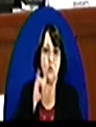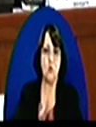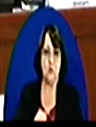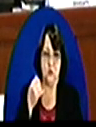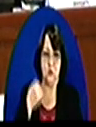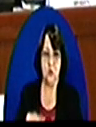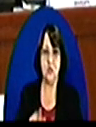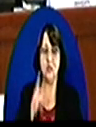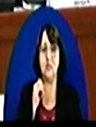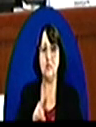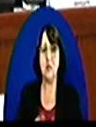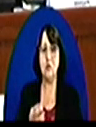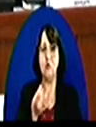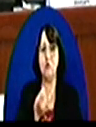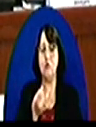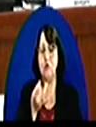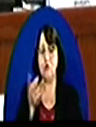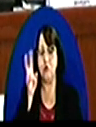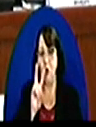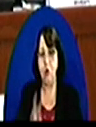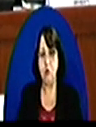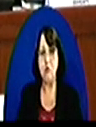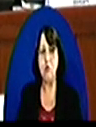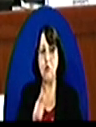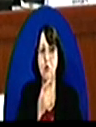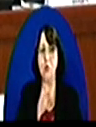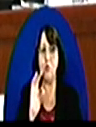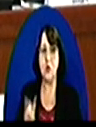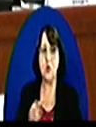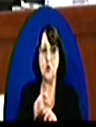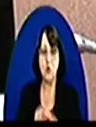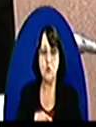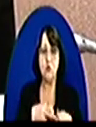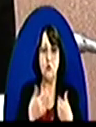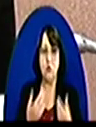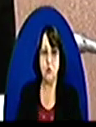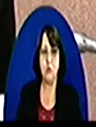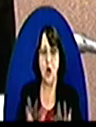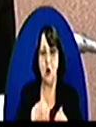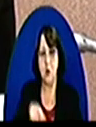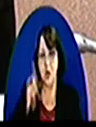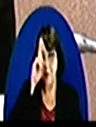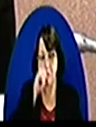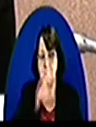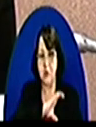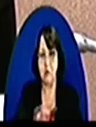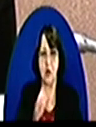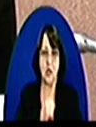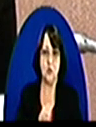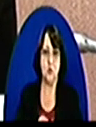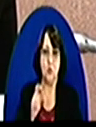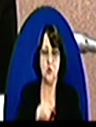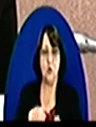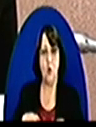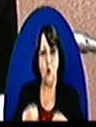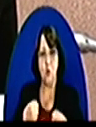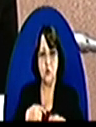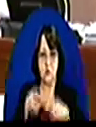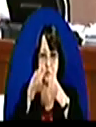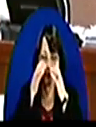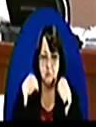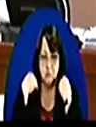улсад 1 сая долларын хүмүүнлэгийн тусламжийг үзүүлнэ. Тусламжийн хүрээнд эмнэлгийн ажилтнуудын хамгаалах хувц